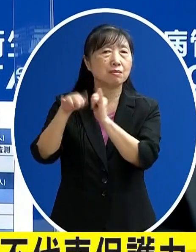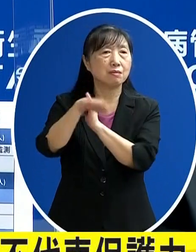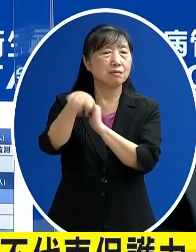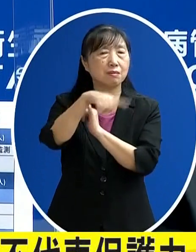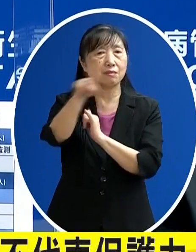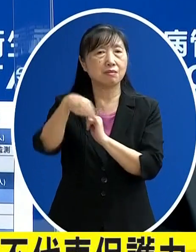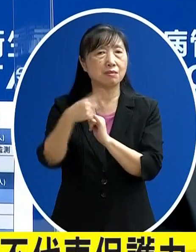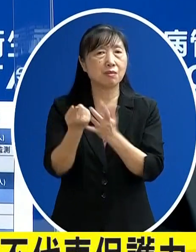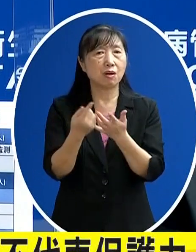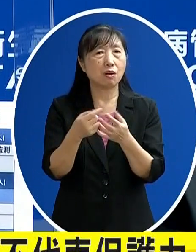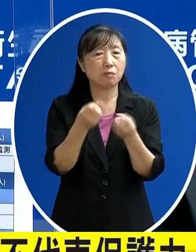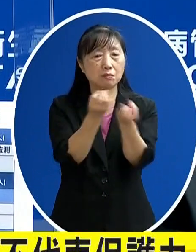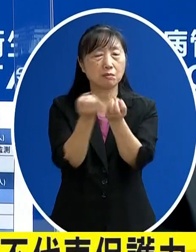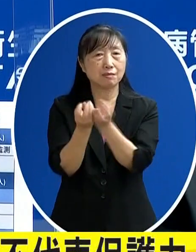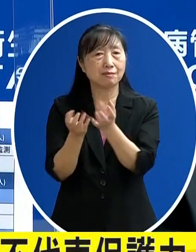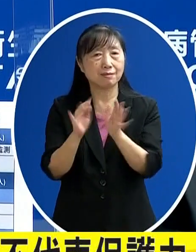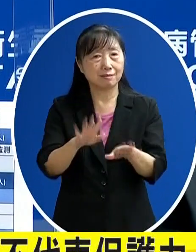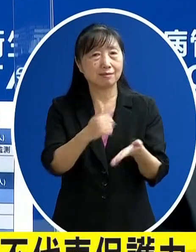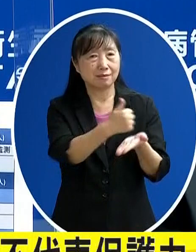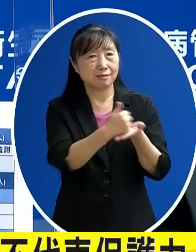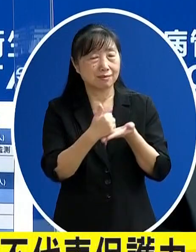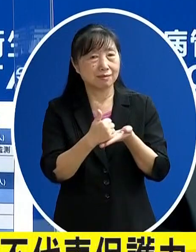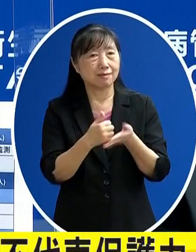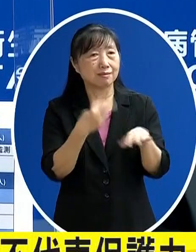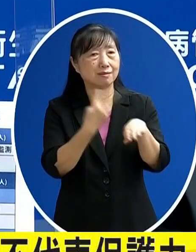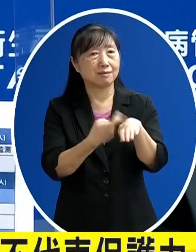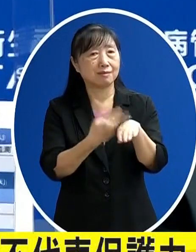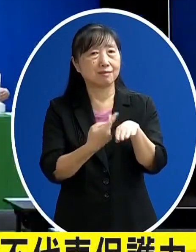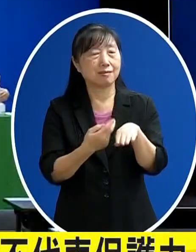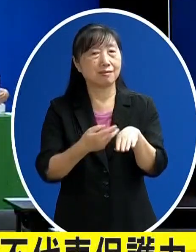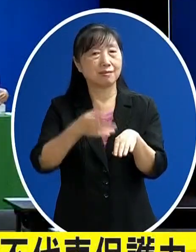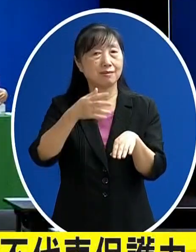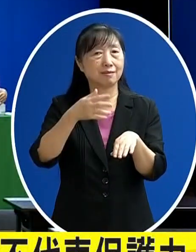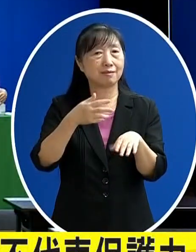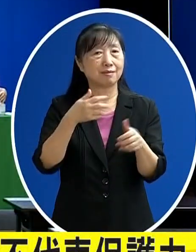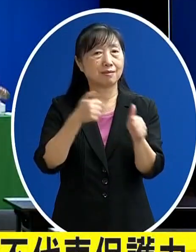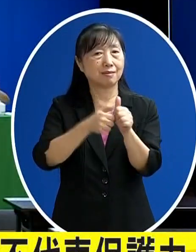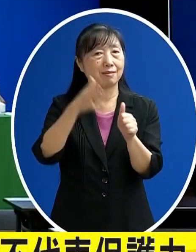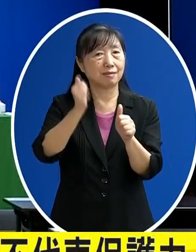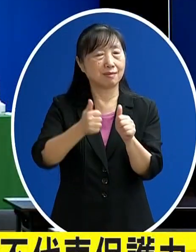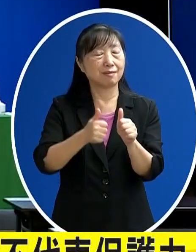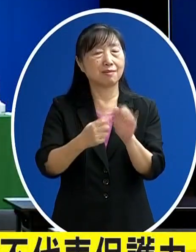个一些案例，我们是不是请罗副就案例跟大家说明一下？